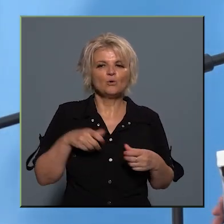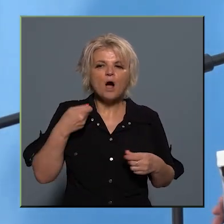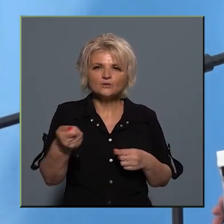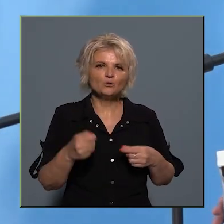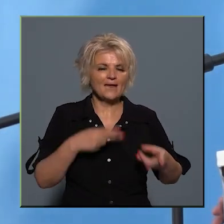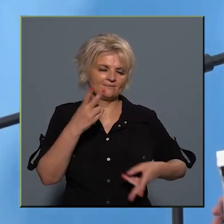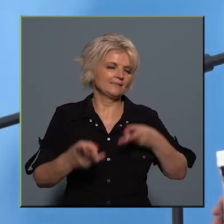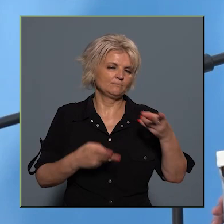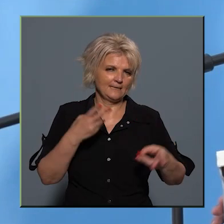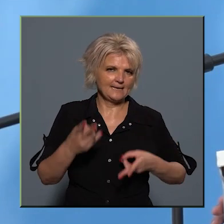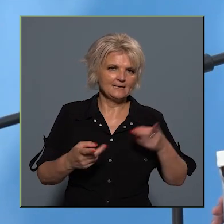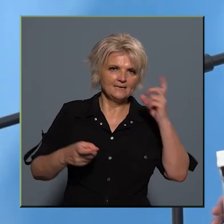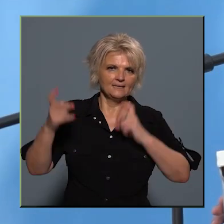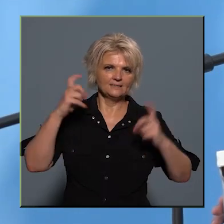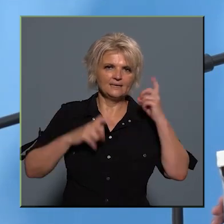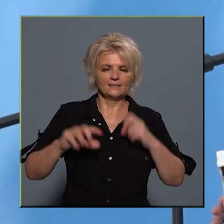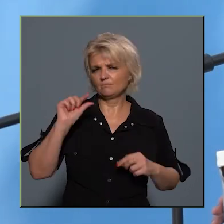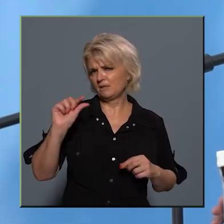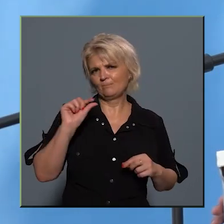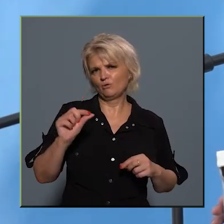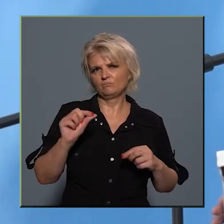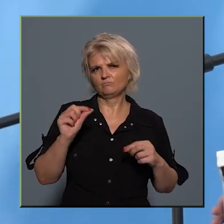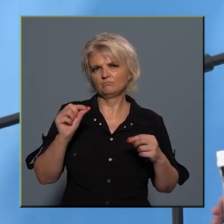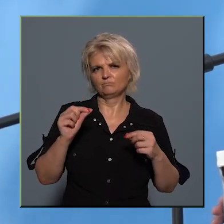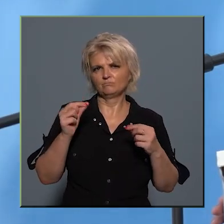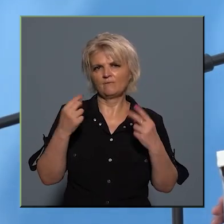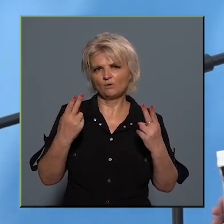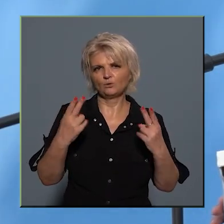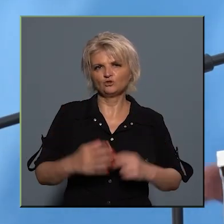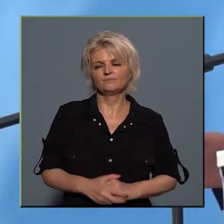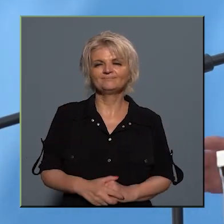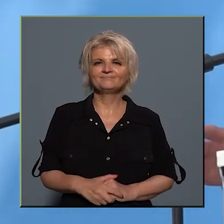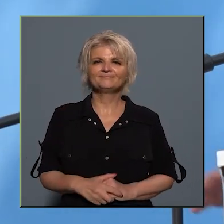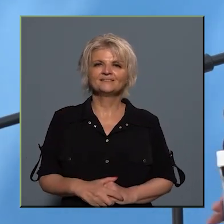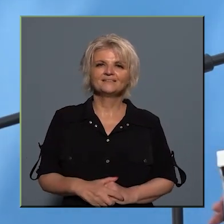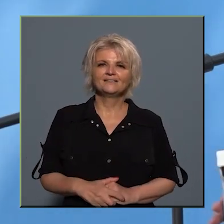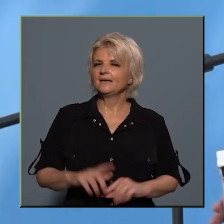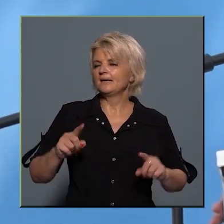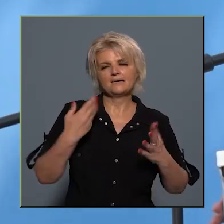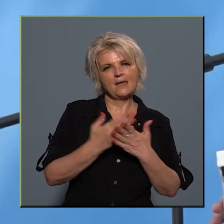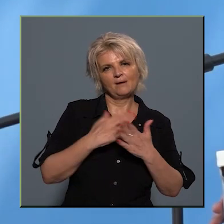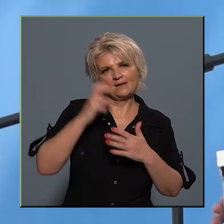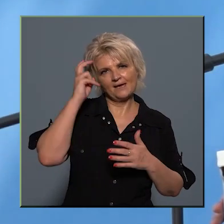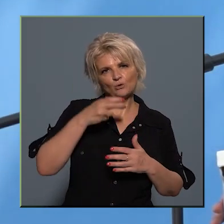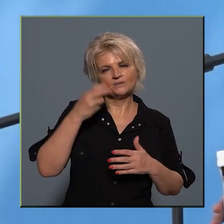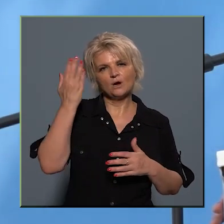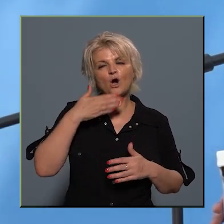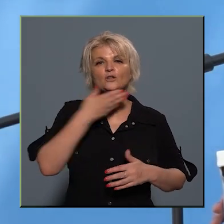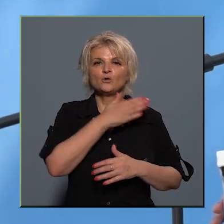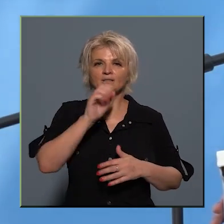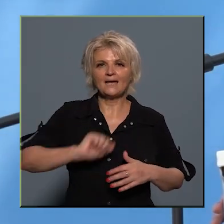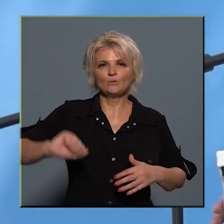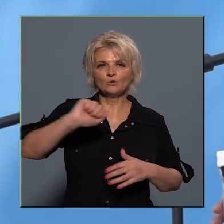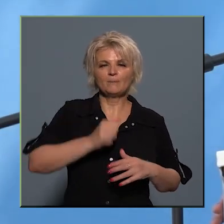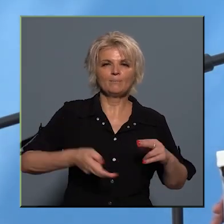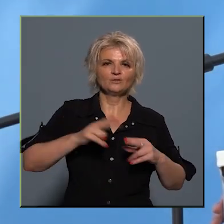adókedvezményeket említeném, szerintem ezek minimum igények, és nyilván nem lenne rossz, hogyha Nyugat-Európában több